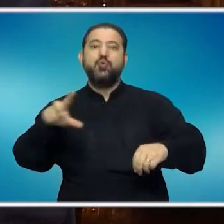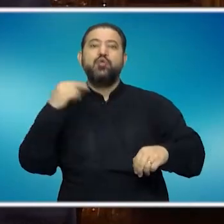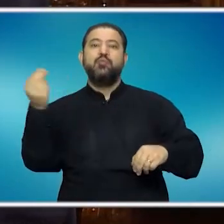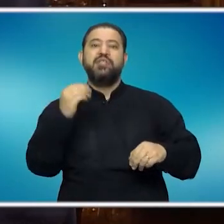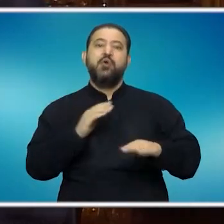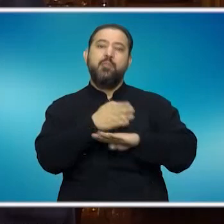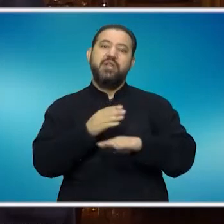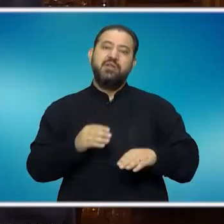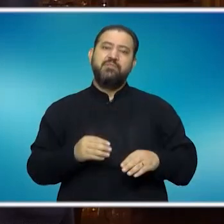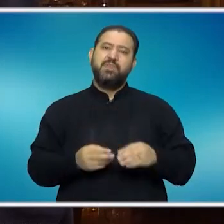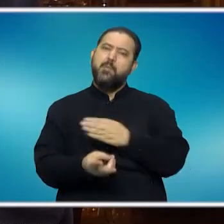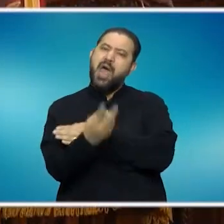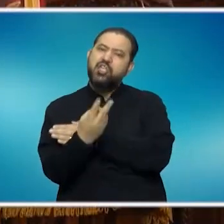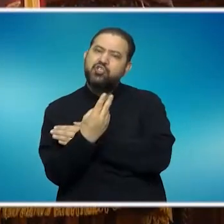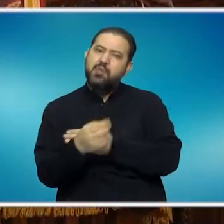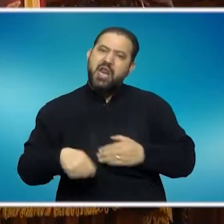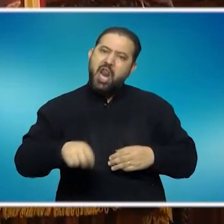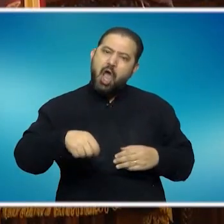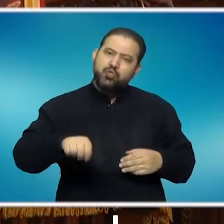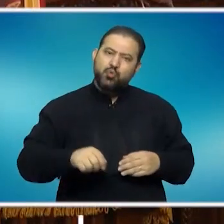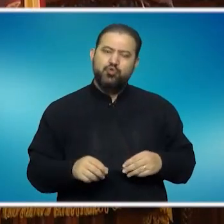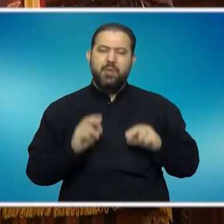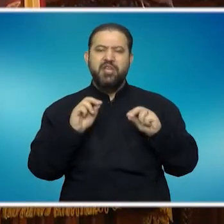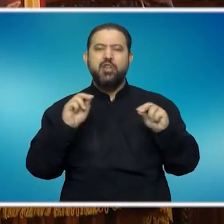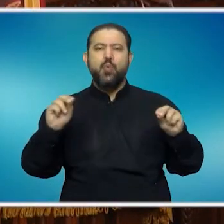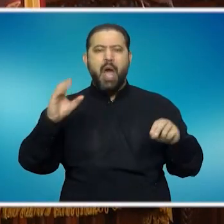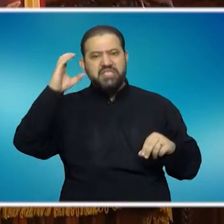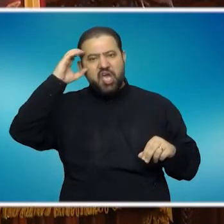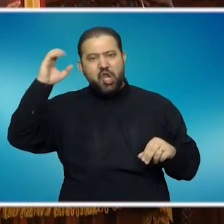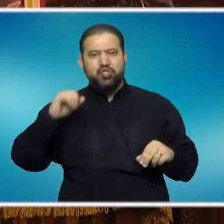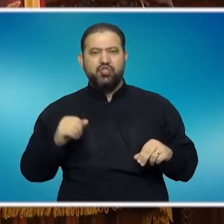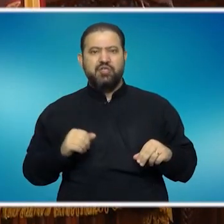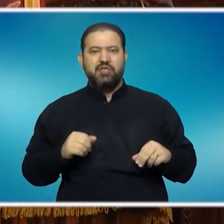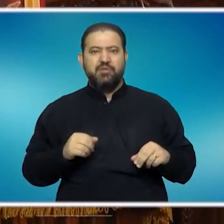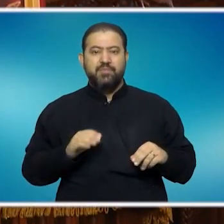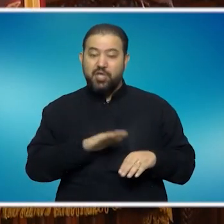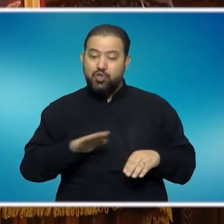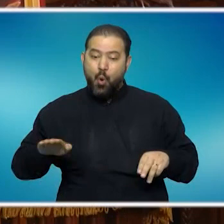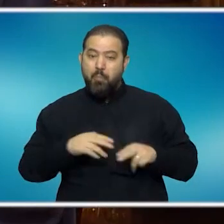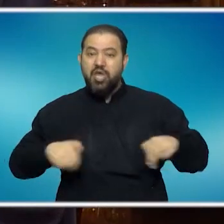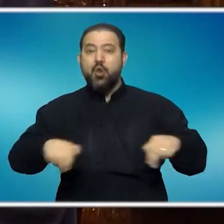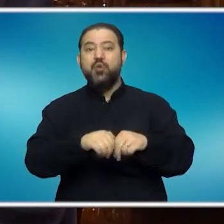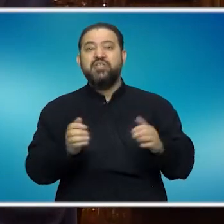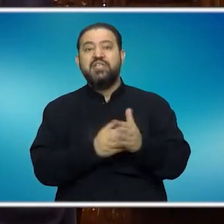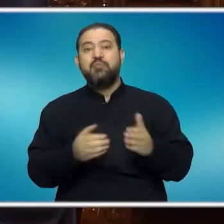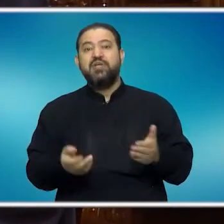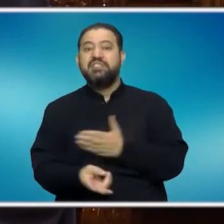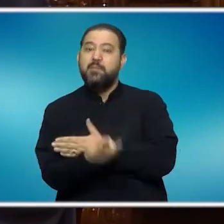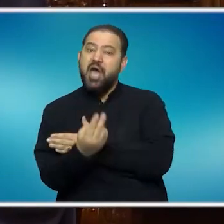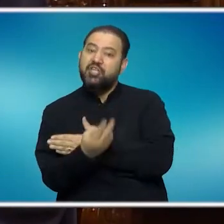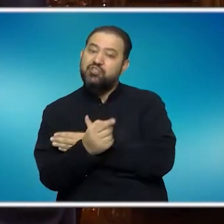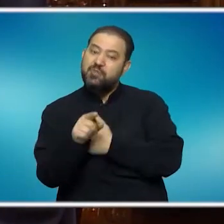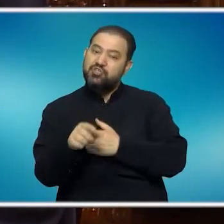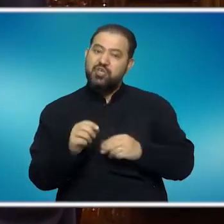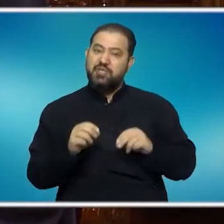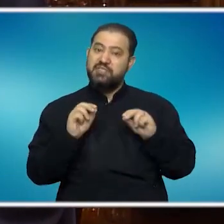participarea la slujbe și așa mai departe, trebuie și ei la un moment dat să participe. Știți? Copiii noștri și nepoții noștri să